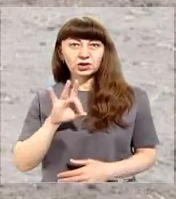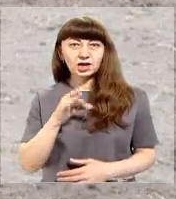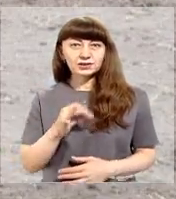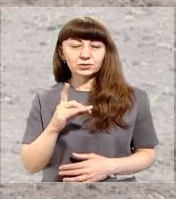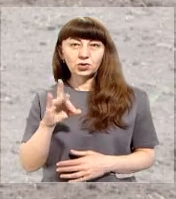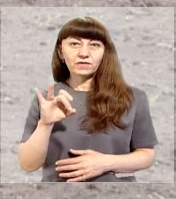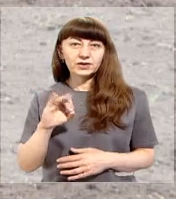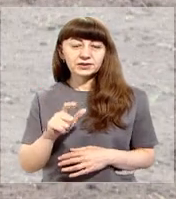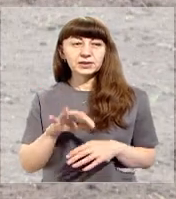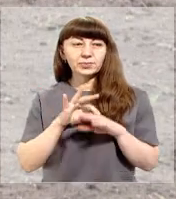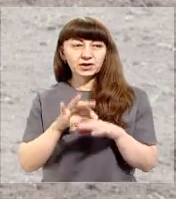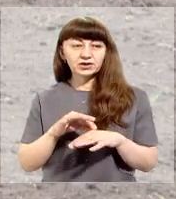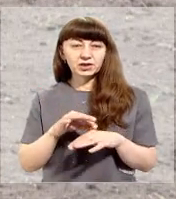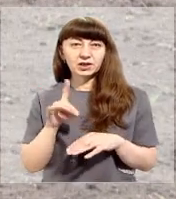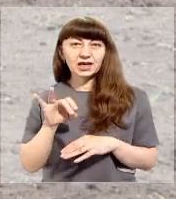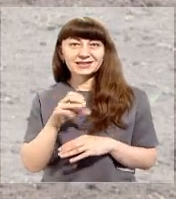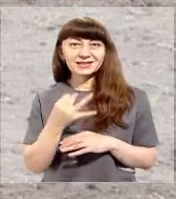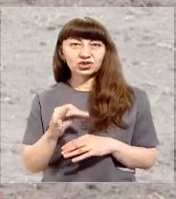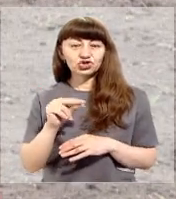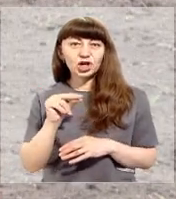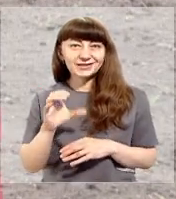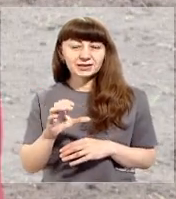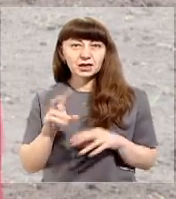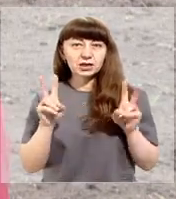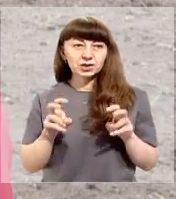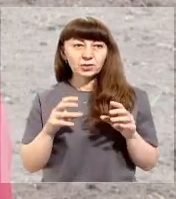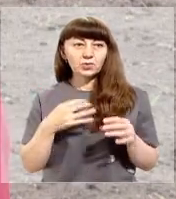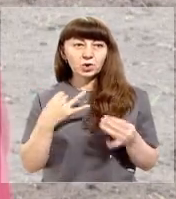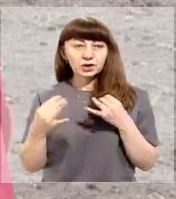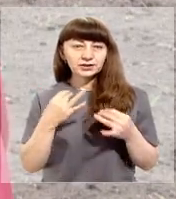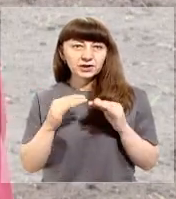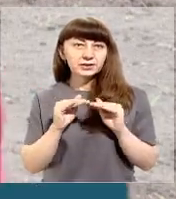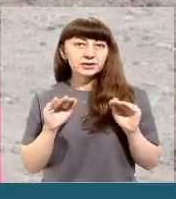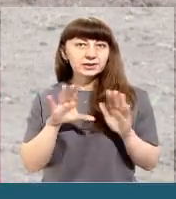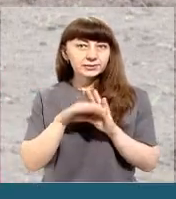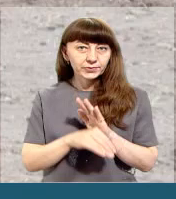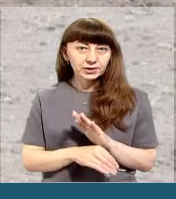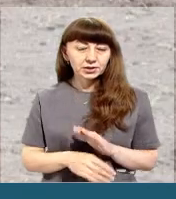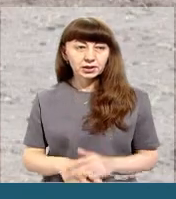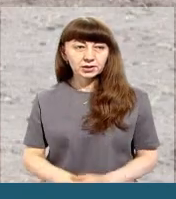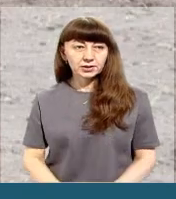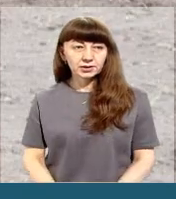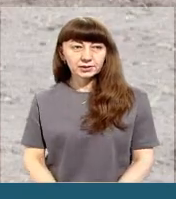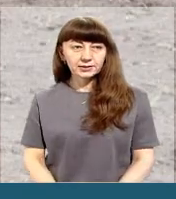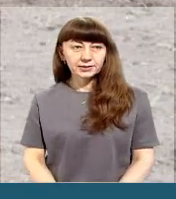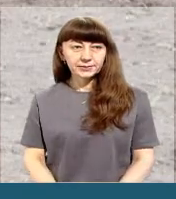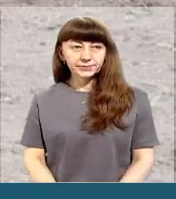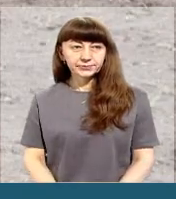тоже мы проводили классные часы, тоже вот на тему разговаривали вот с детьми о том, что... уже как-то даже